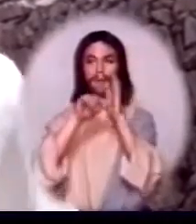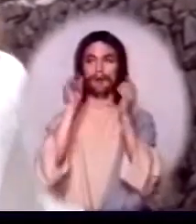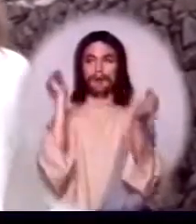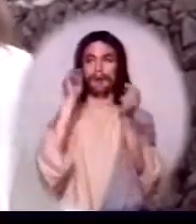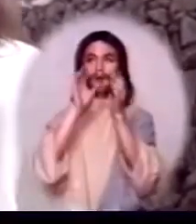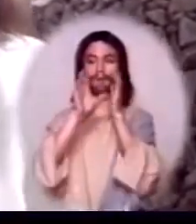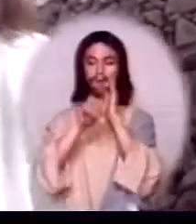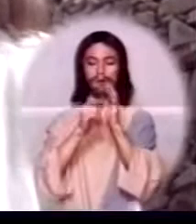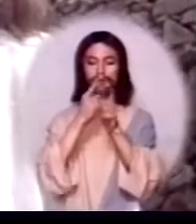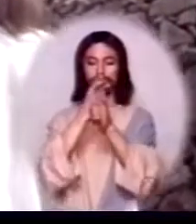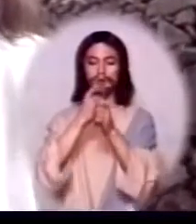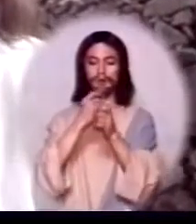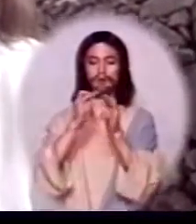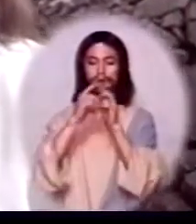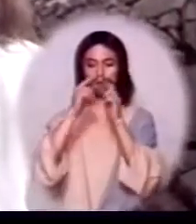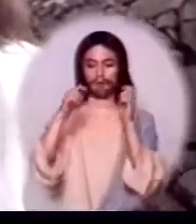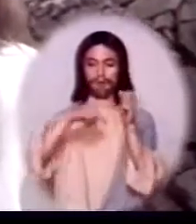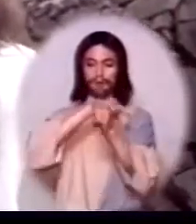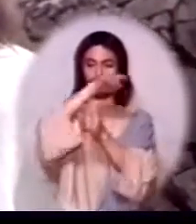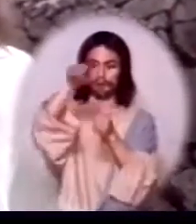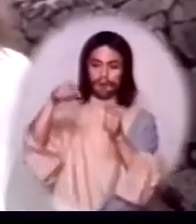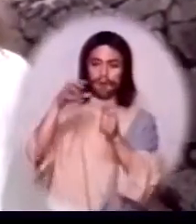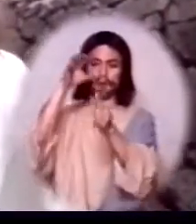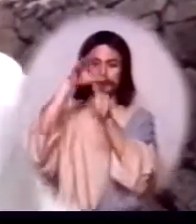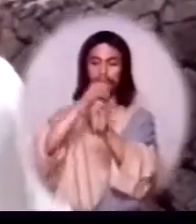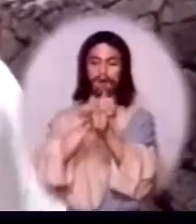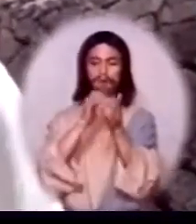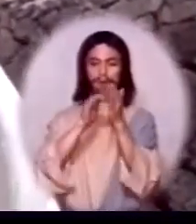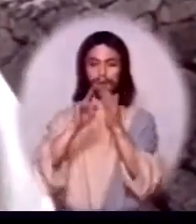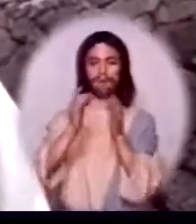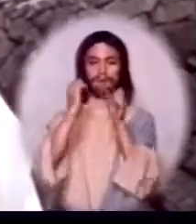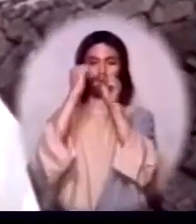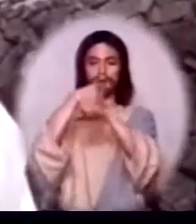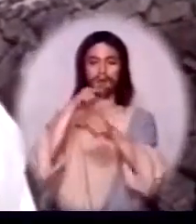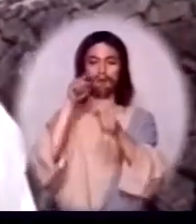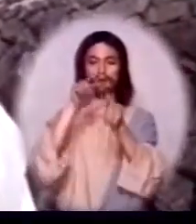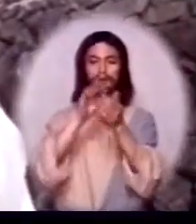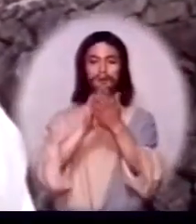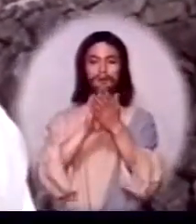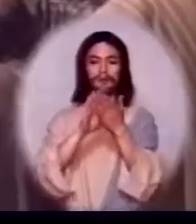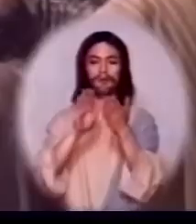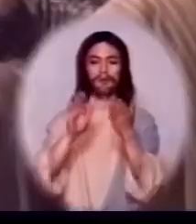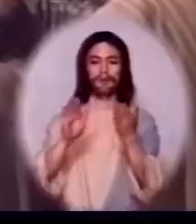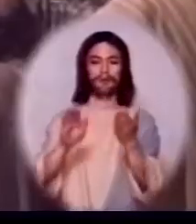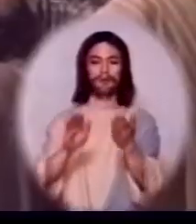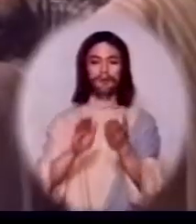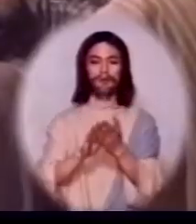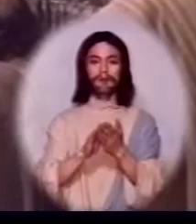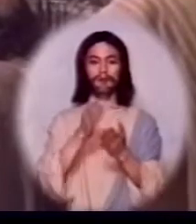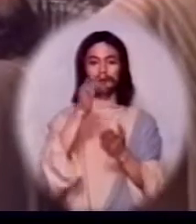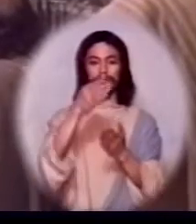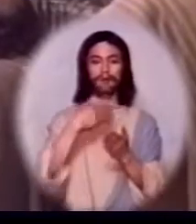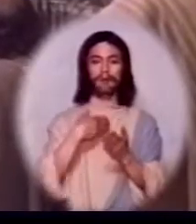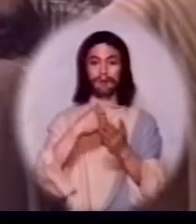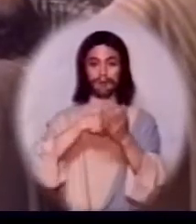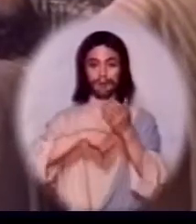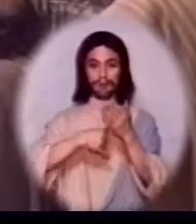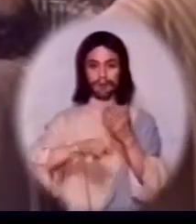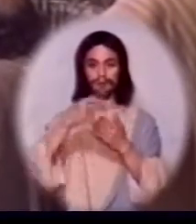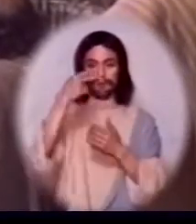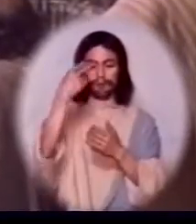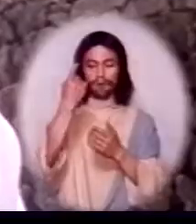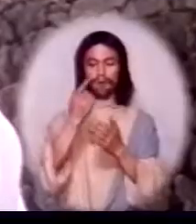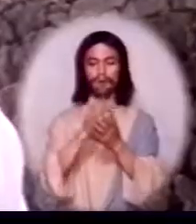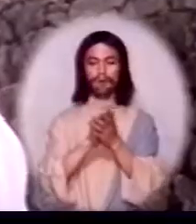때가 이르면 원수들이 성을 쌓고 너를 사면으로 가두고 너를 파괴할 것이니라. 너와 네